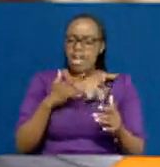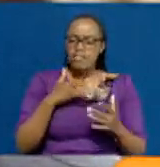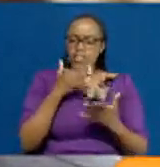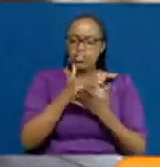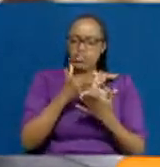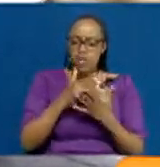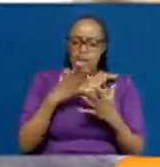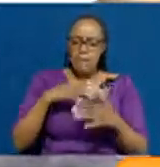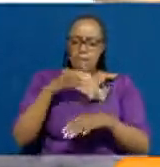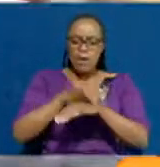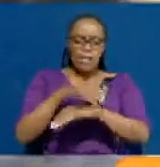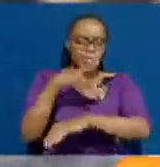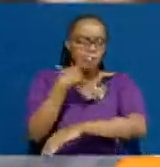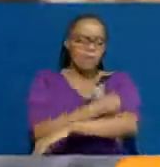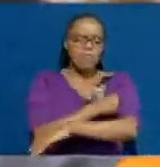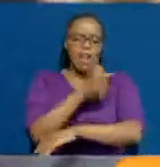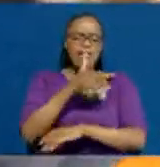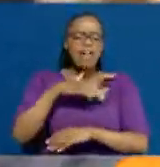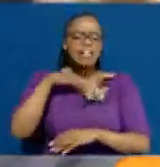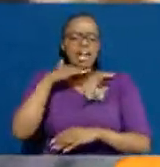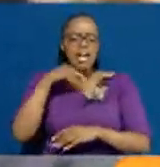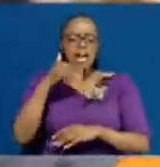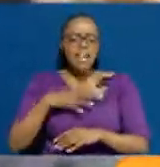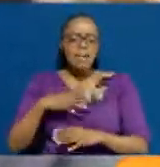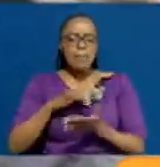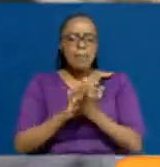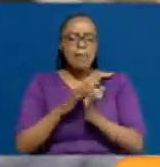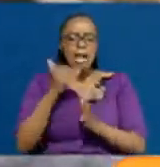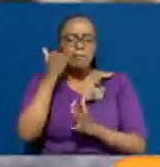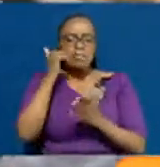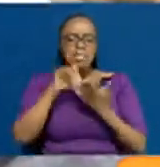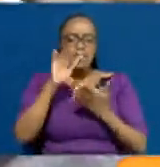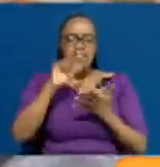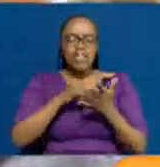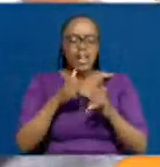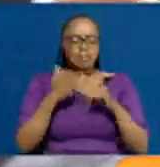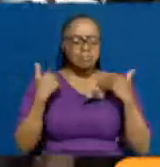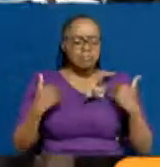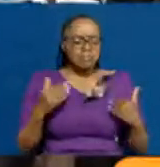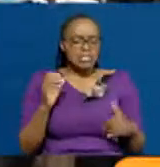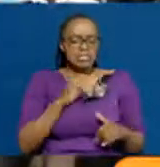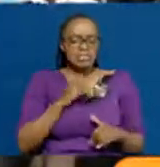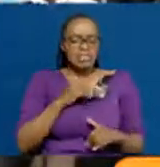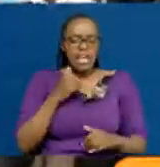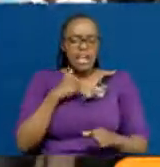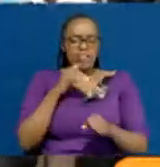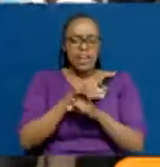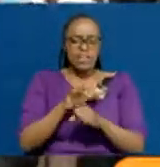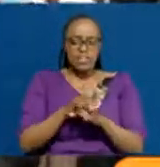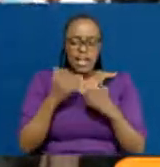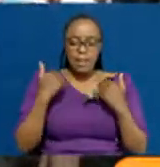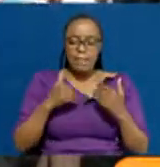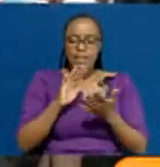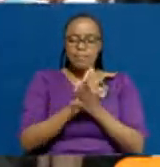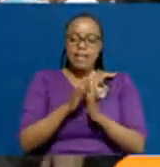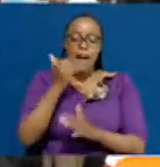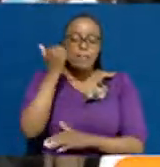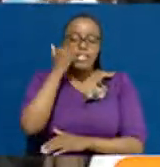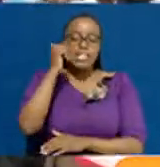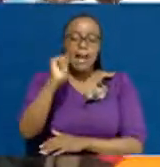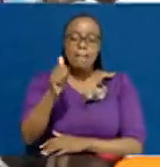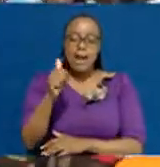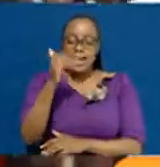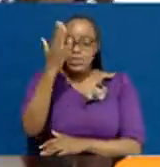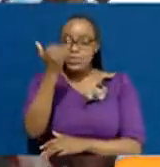watu wanachanjwa, wengine wanakufa, wengine wanagonjeka. Sasa mimi nikaogopa pia. Kwa sababu sijagonjeka na